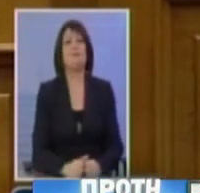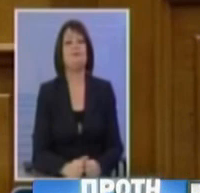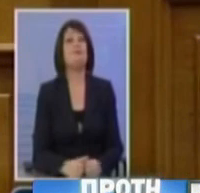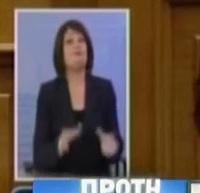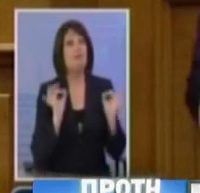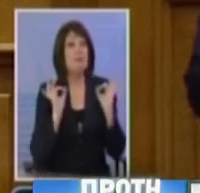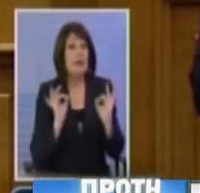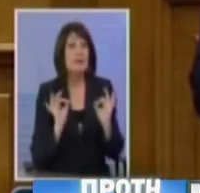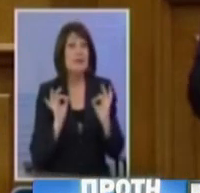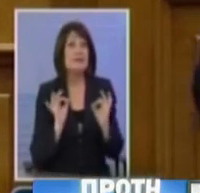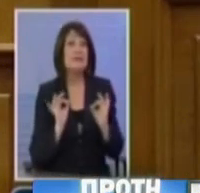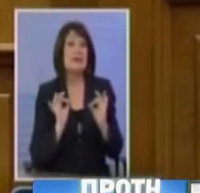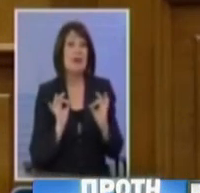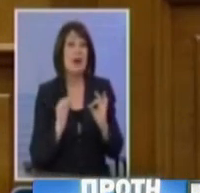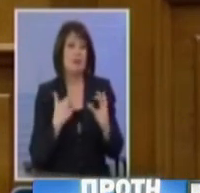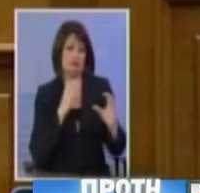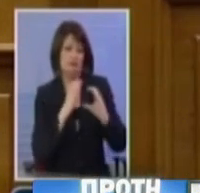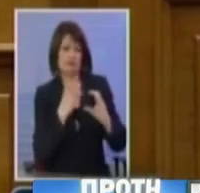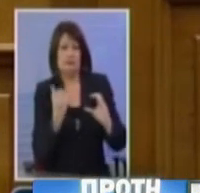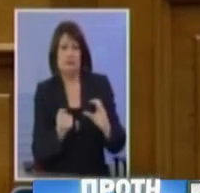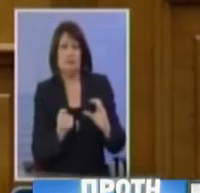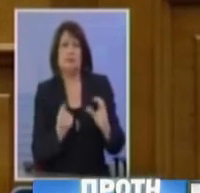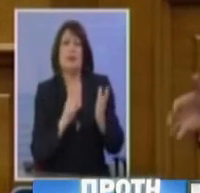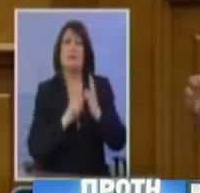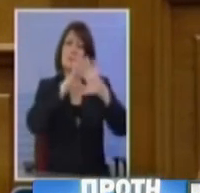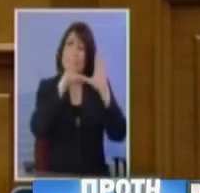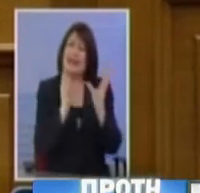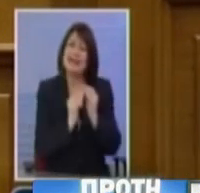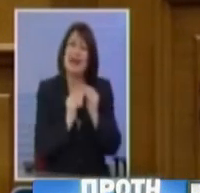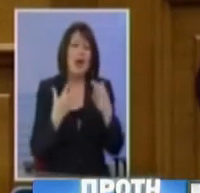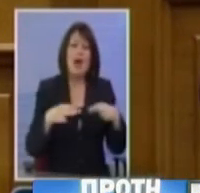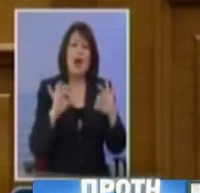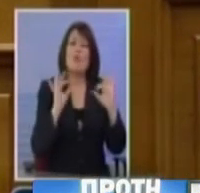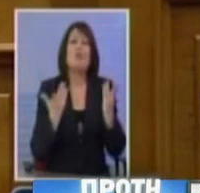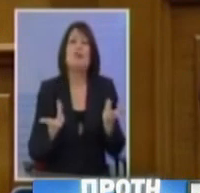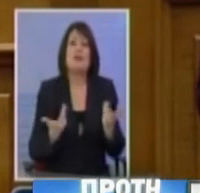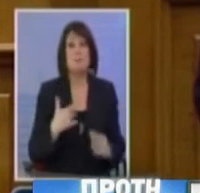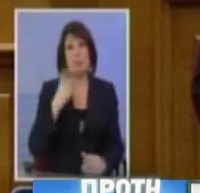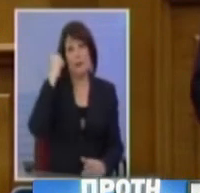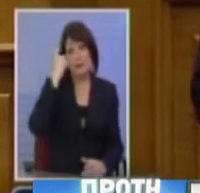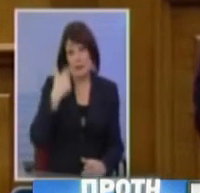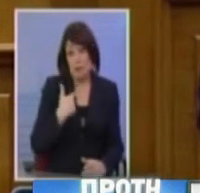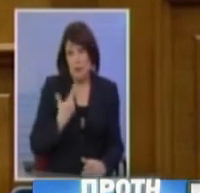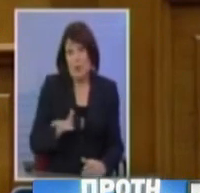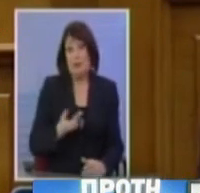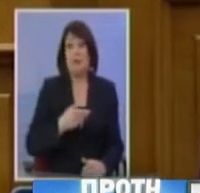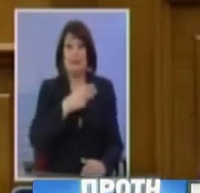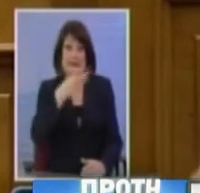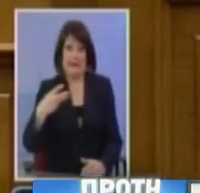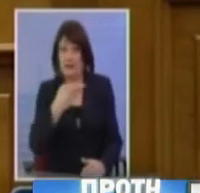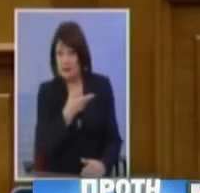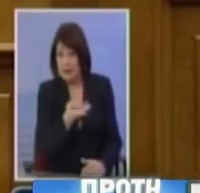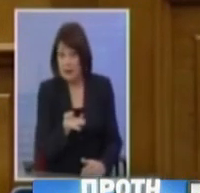Βεβαίως αυτό, για να είμαστε συνεννοημένοι, οφείλει να έχει ένα γενικότερο πλαίσιο αναφοράς. Φαντάζομαι ότι για την αξιωματική